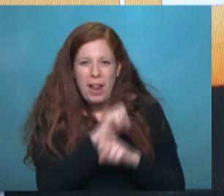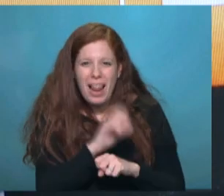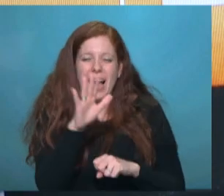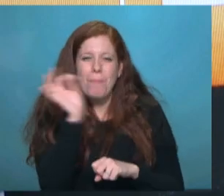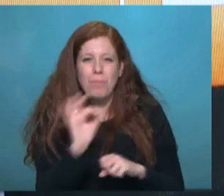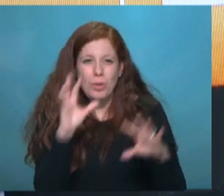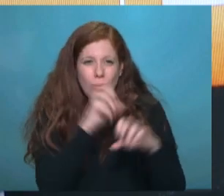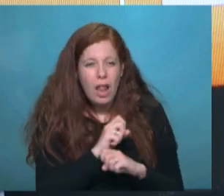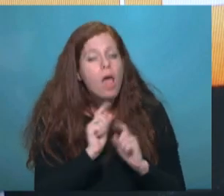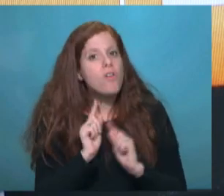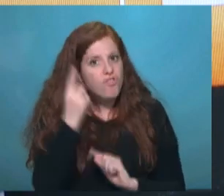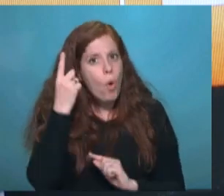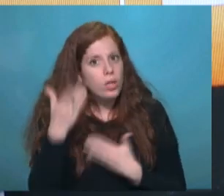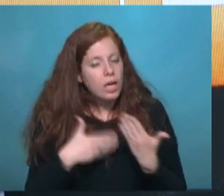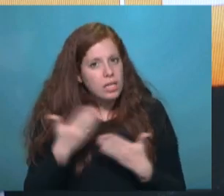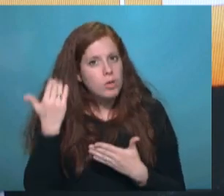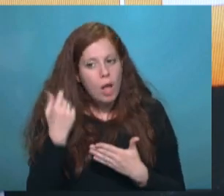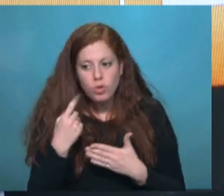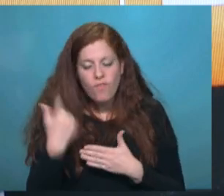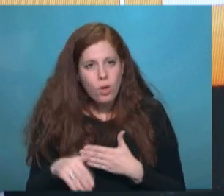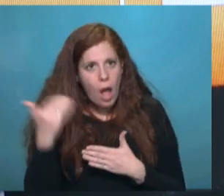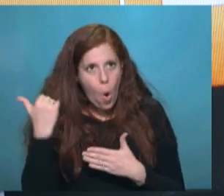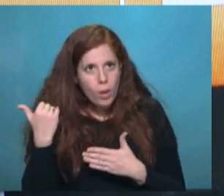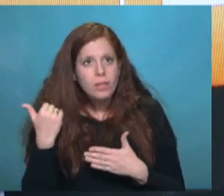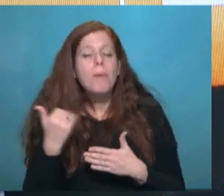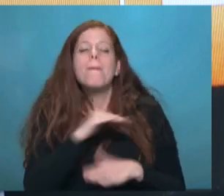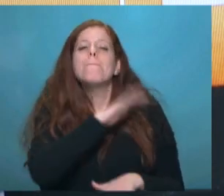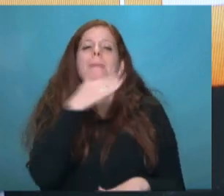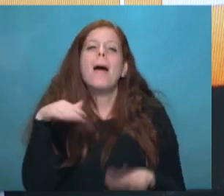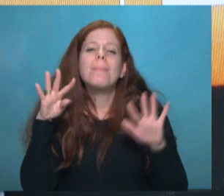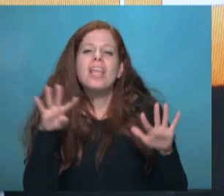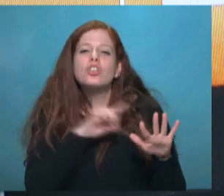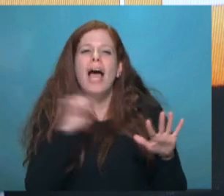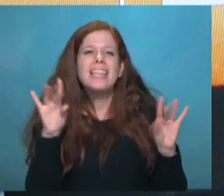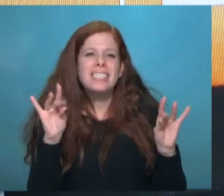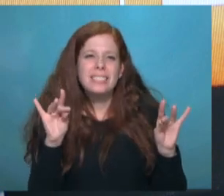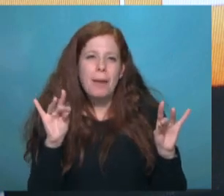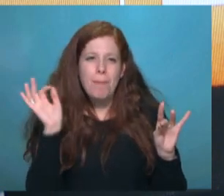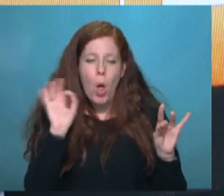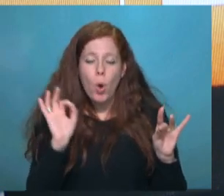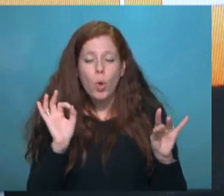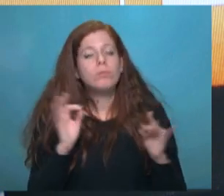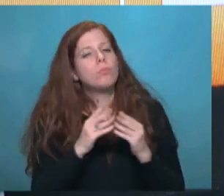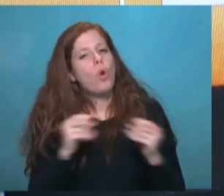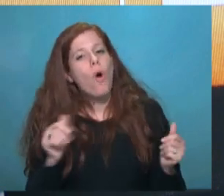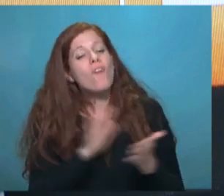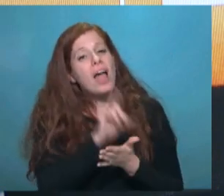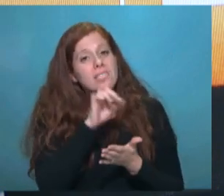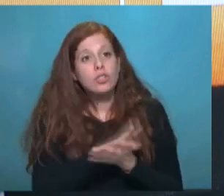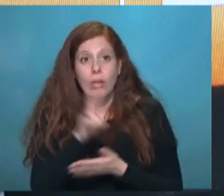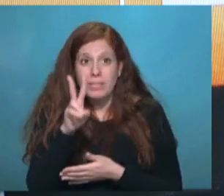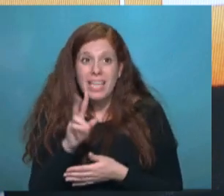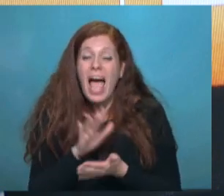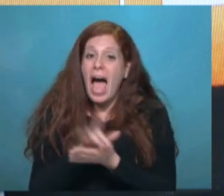הלילה גבוהות יחסית למה שהיה לנו בשבועות האחרונים, בהרים 9 עד 10 מעלות לאורך מישור החוף, 11 עד 12, 11